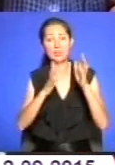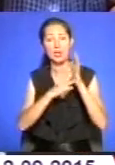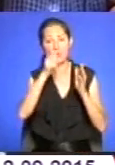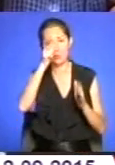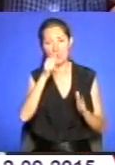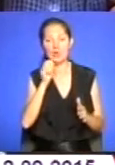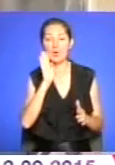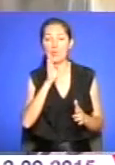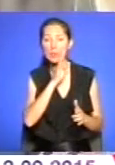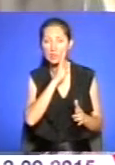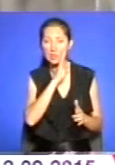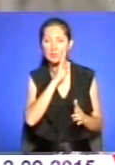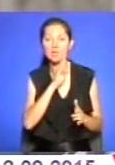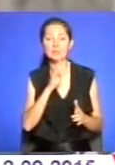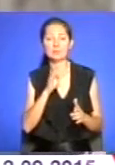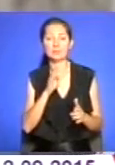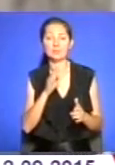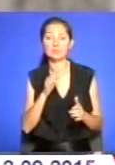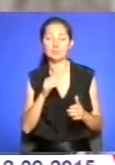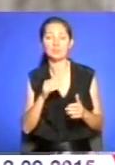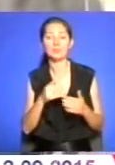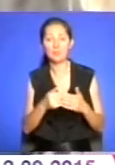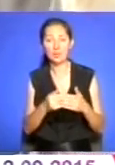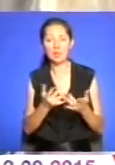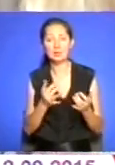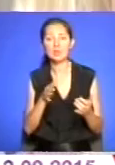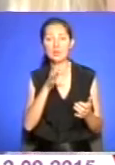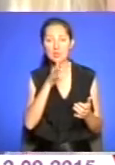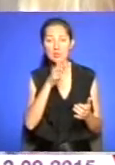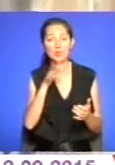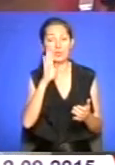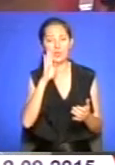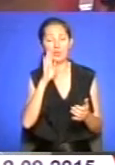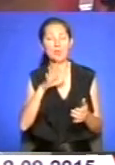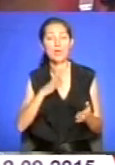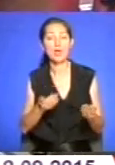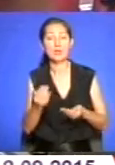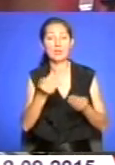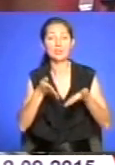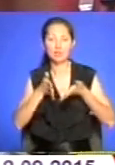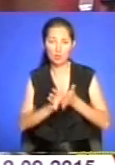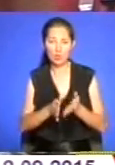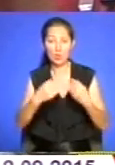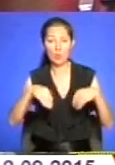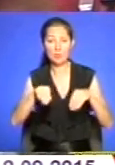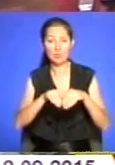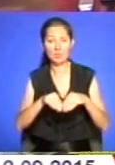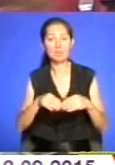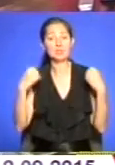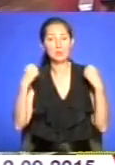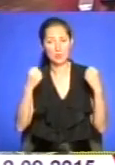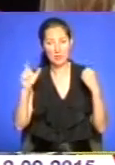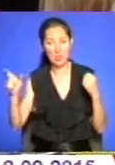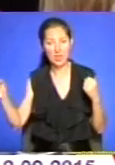у материнській утробі. Стільки часу Анастасія провела на лижах. Народжена у сім'ї спортсменів, дівчина з ранніх літ зрозуміла,